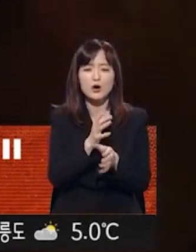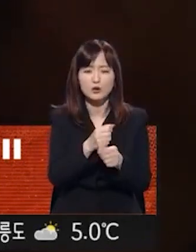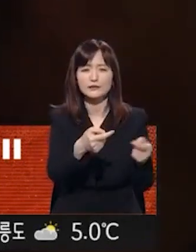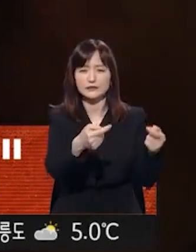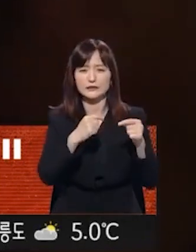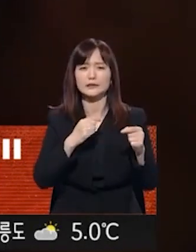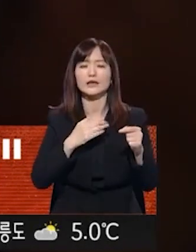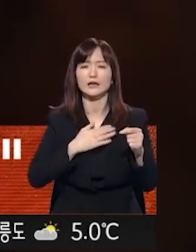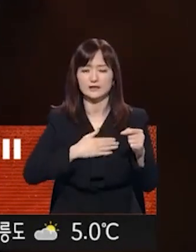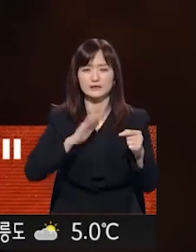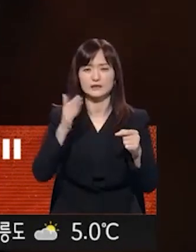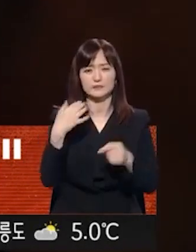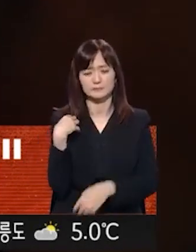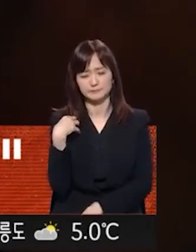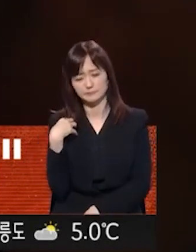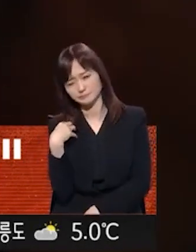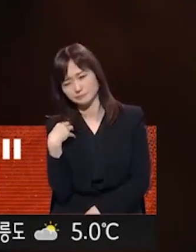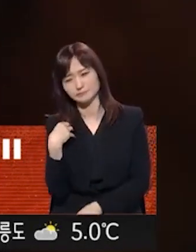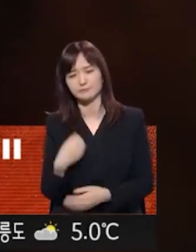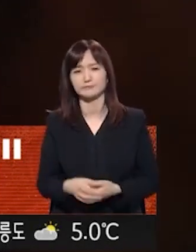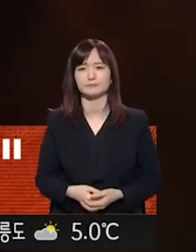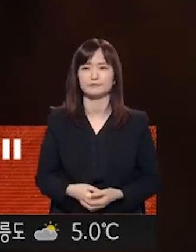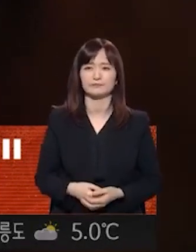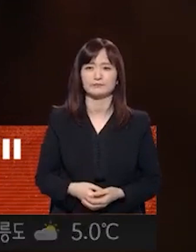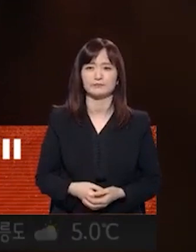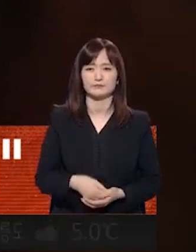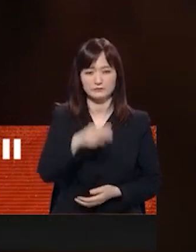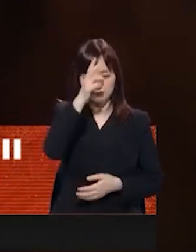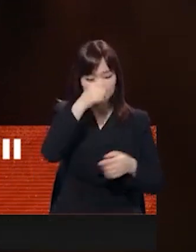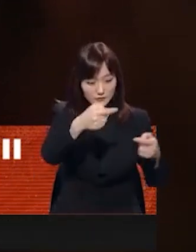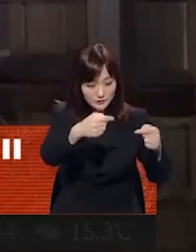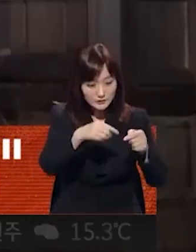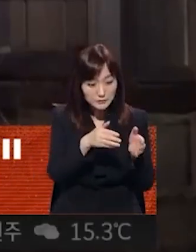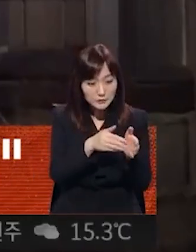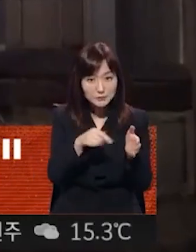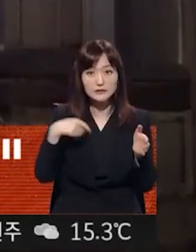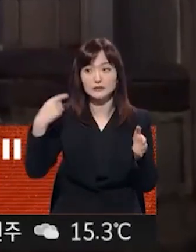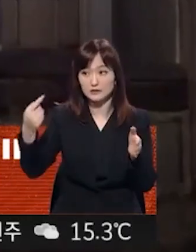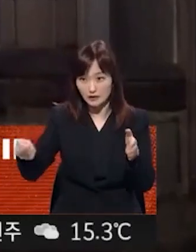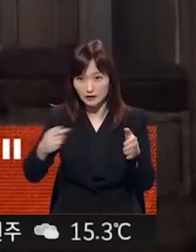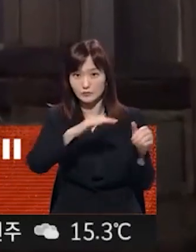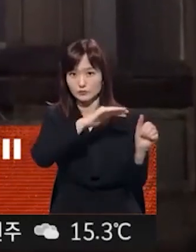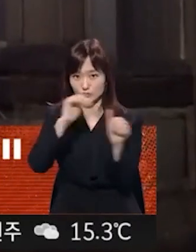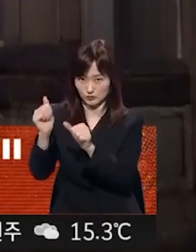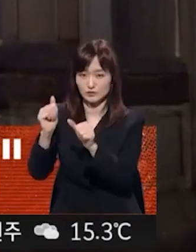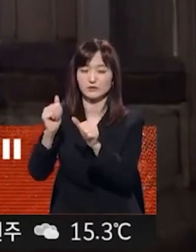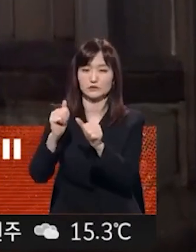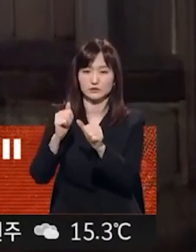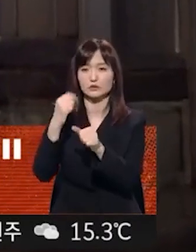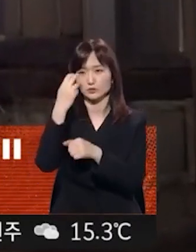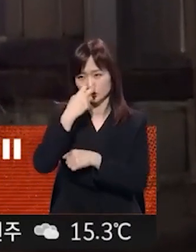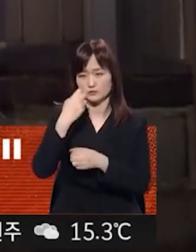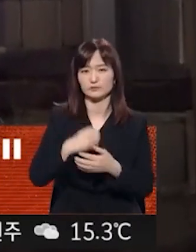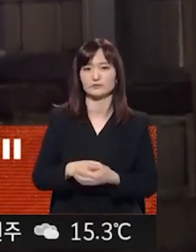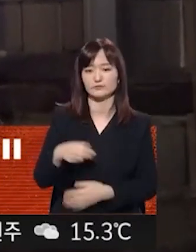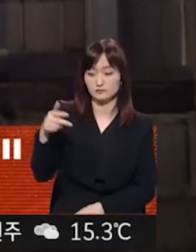아마 아마도 비공개 상황에서 다음 소환이 잡힐 것 같고 아마 카메라나